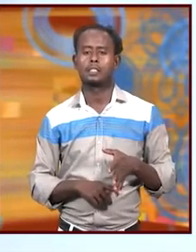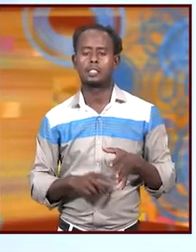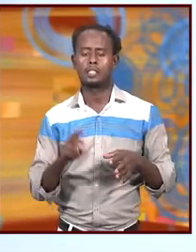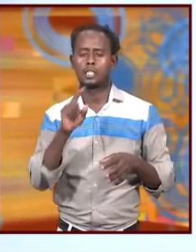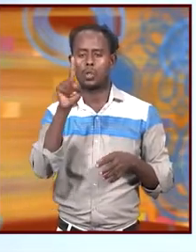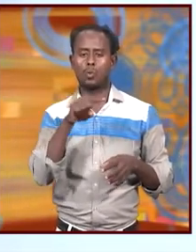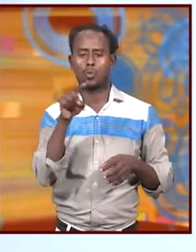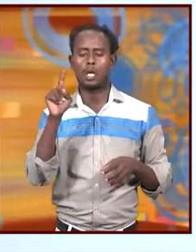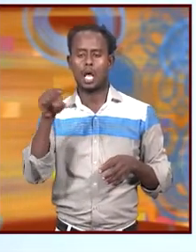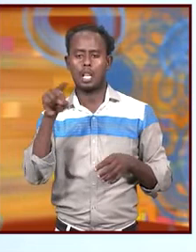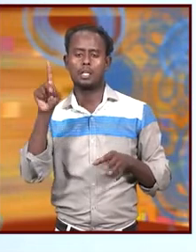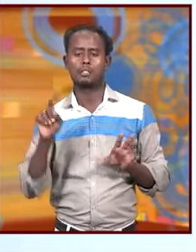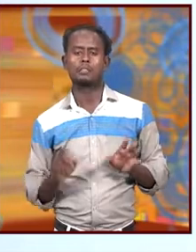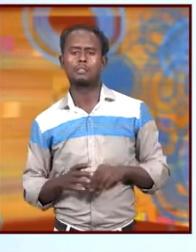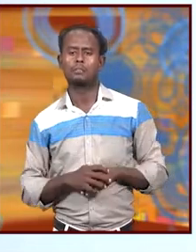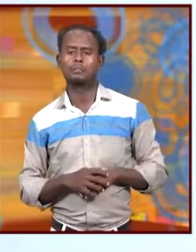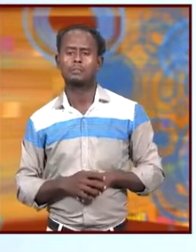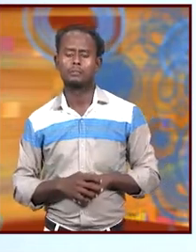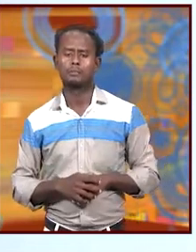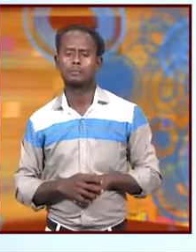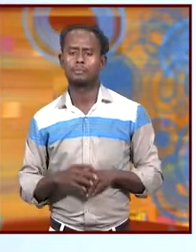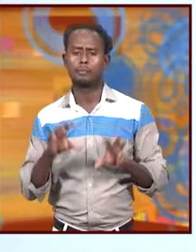சதுர அலகு.